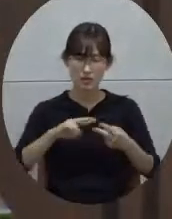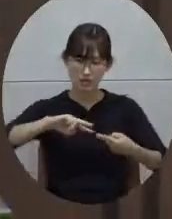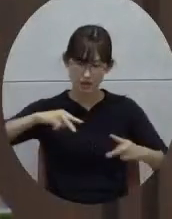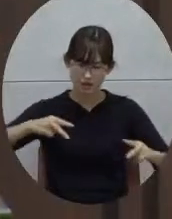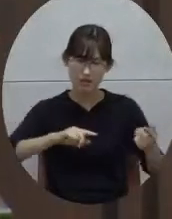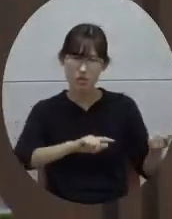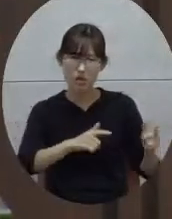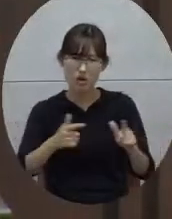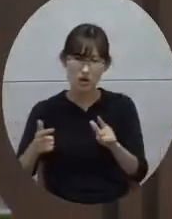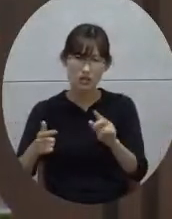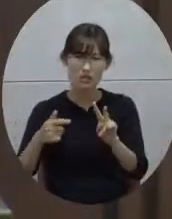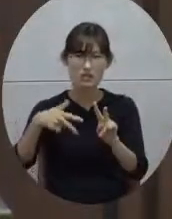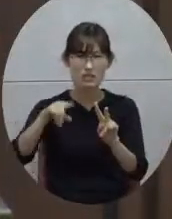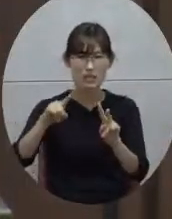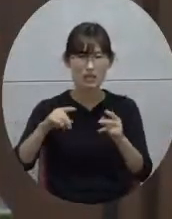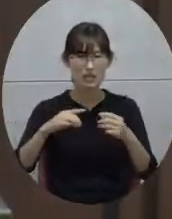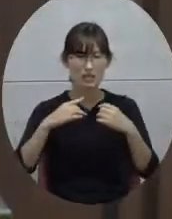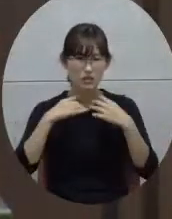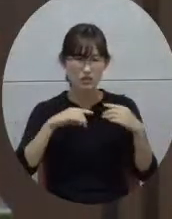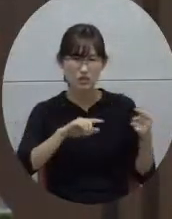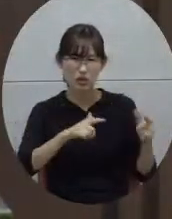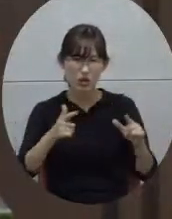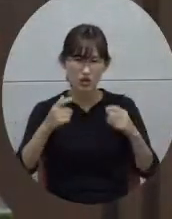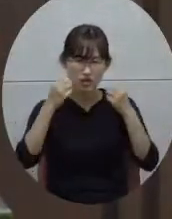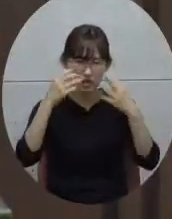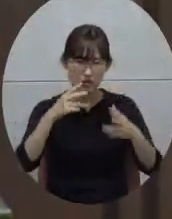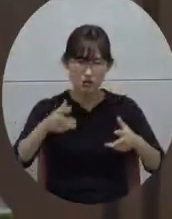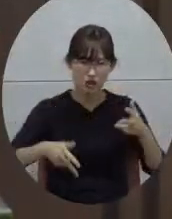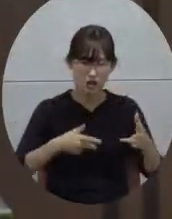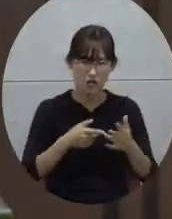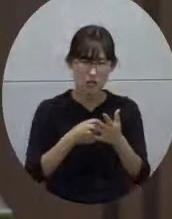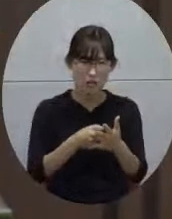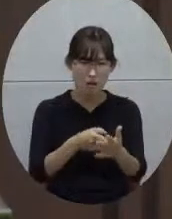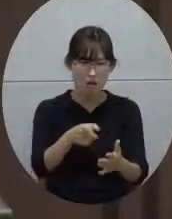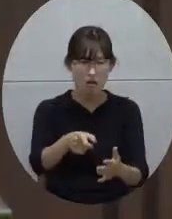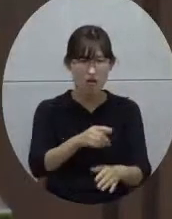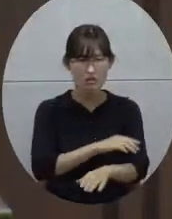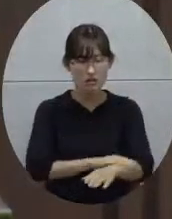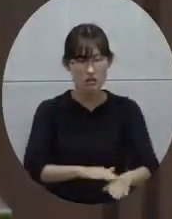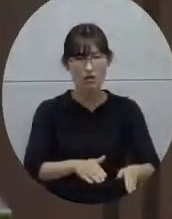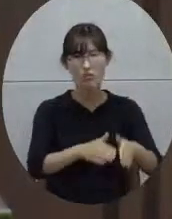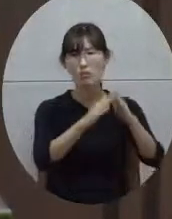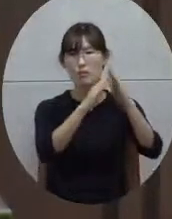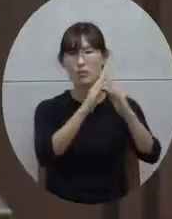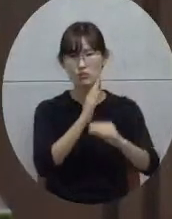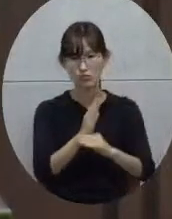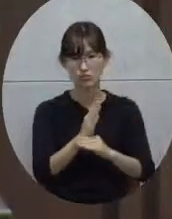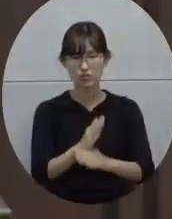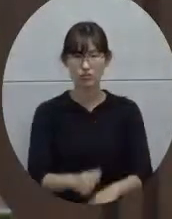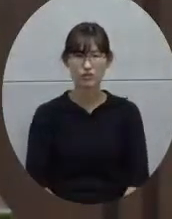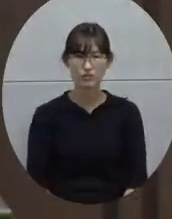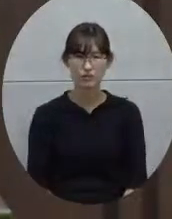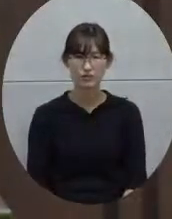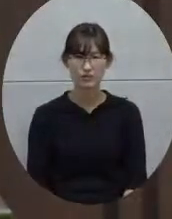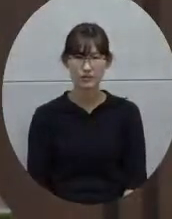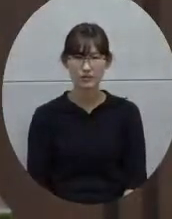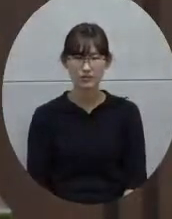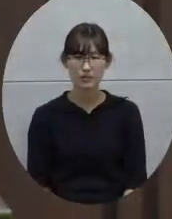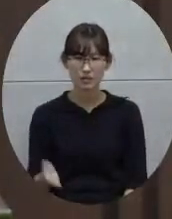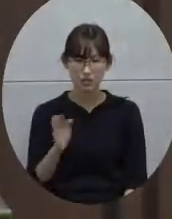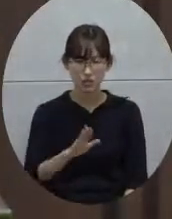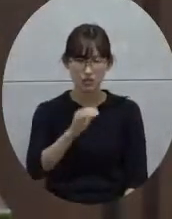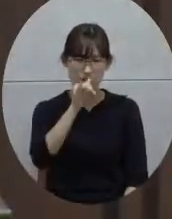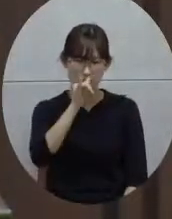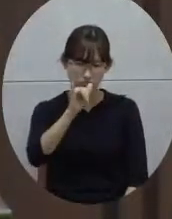등 신성장 산업 육성 기반도 어느 정도 구축되어 있습니다. 이러한 우수한